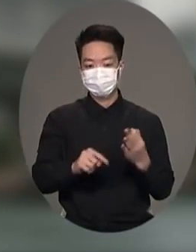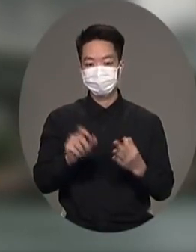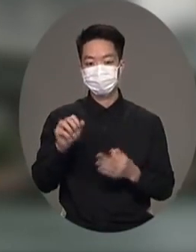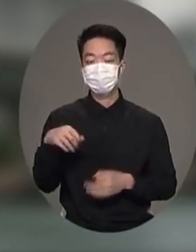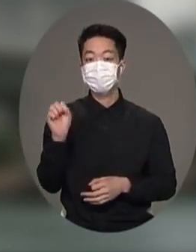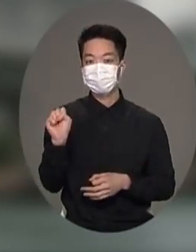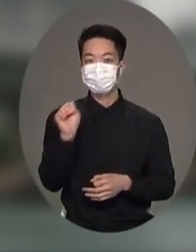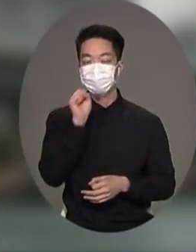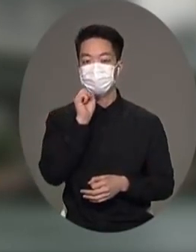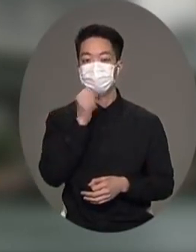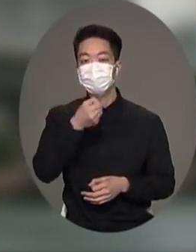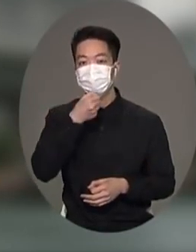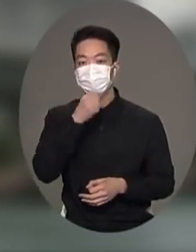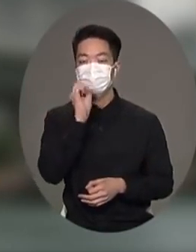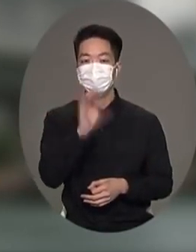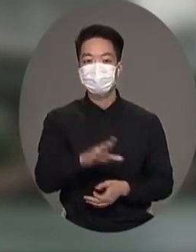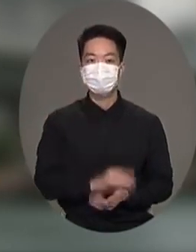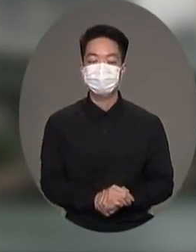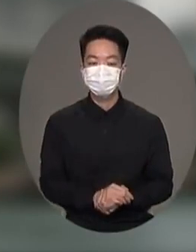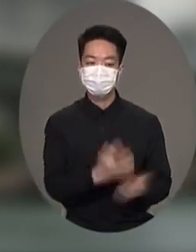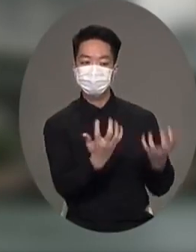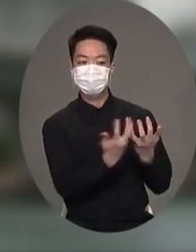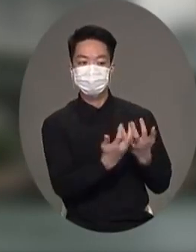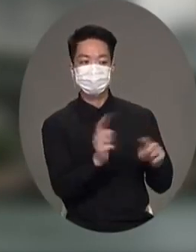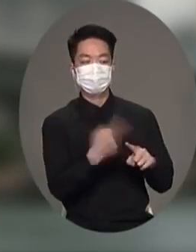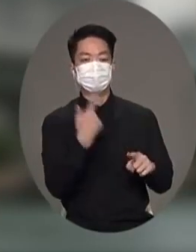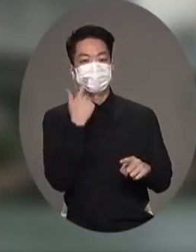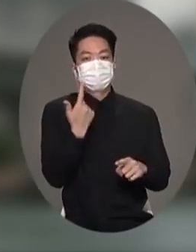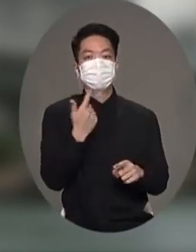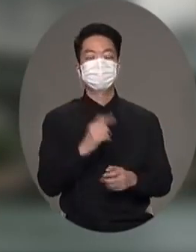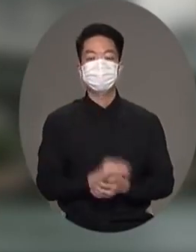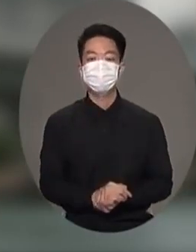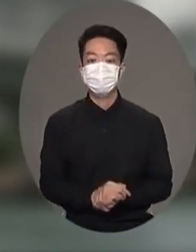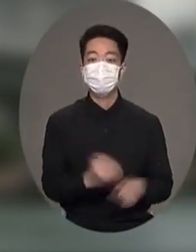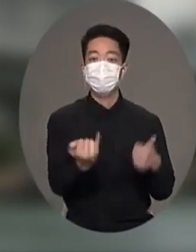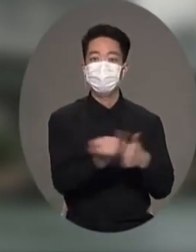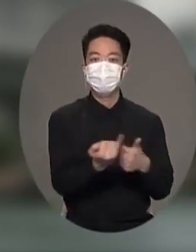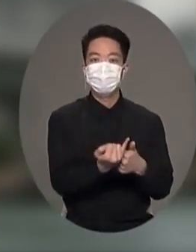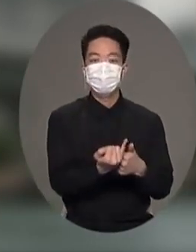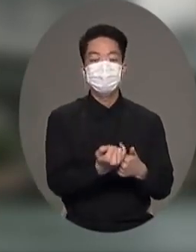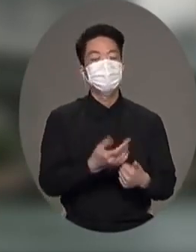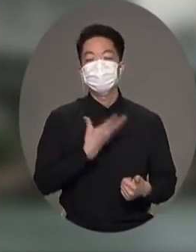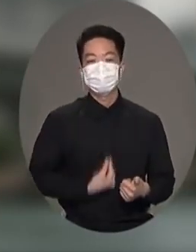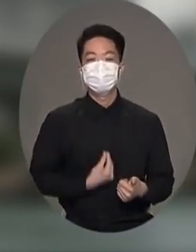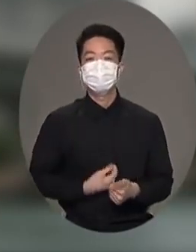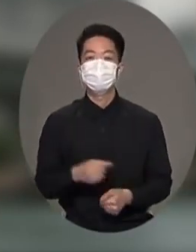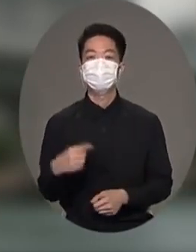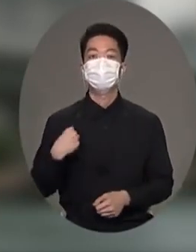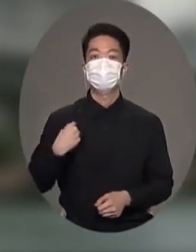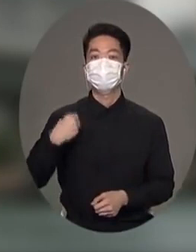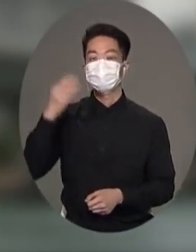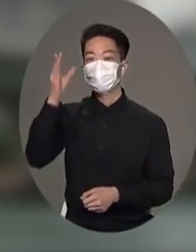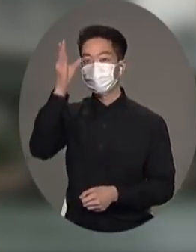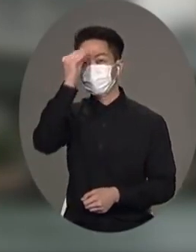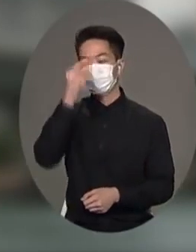怡接受該報專訪時說，有關數字好驚人，痛心學生對國家認識不多，受